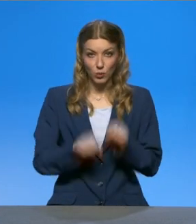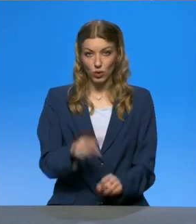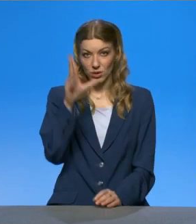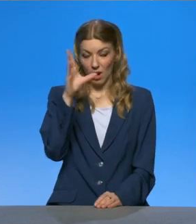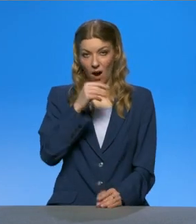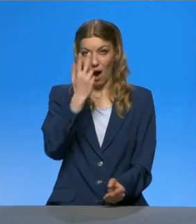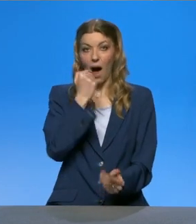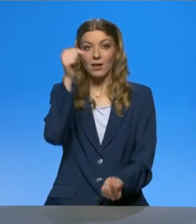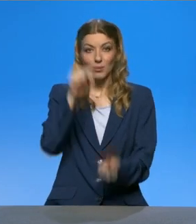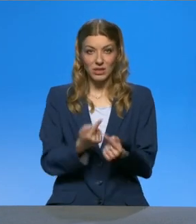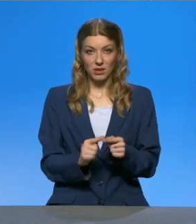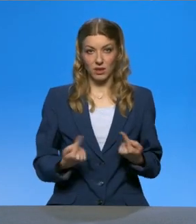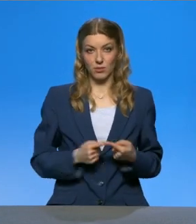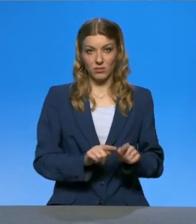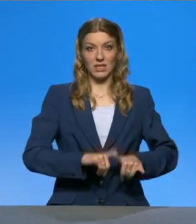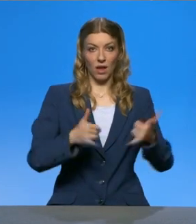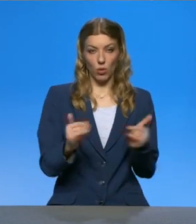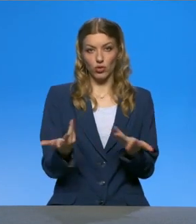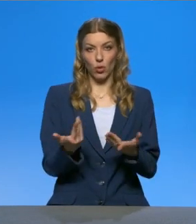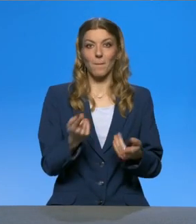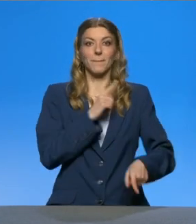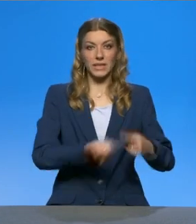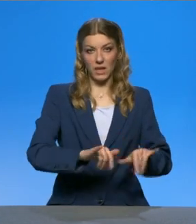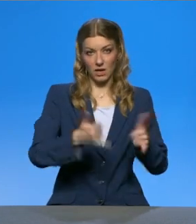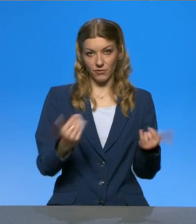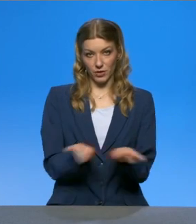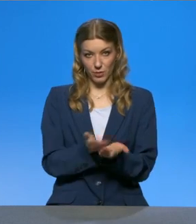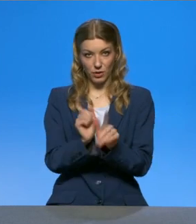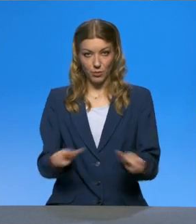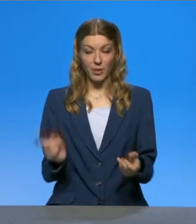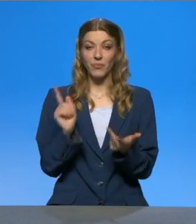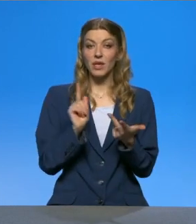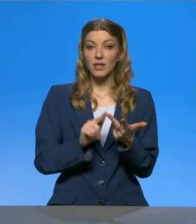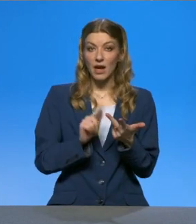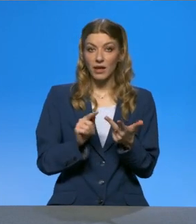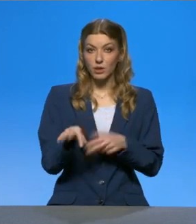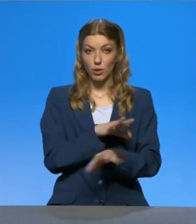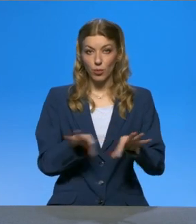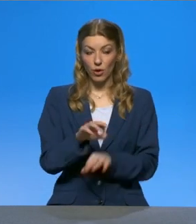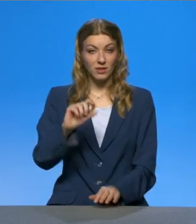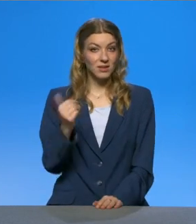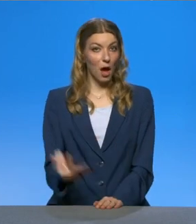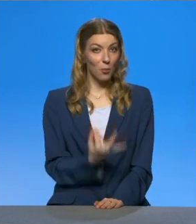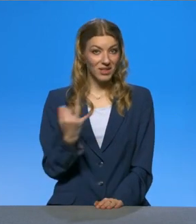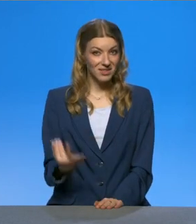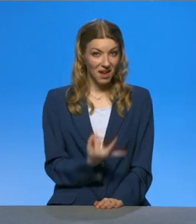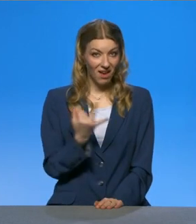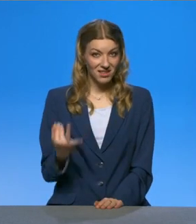стремительным технологиям, которые быстрее людей. Вот. И третий проект, это, пожалуй, самое интересное, да,